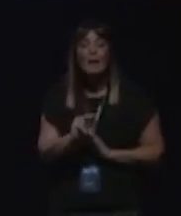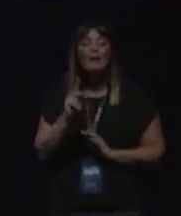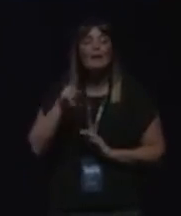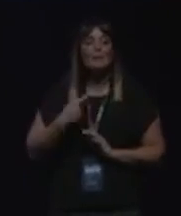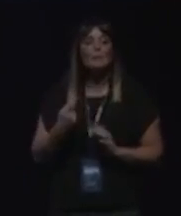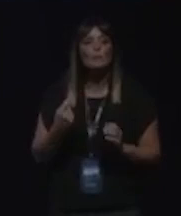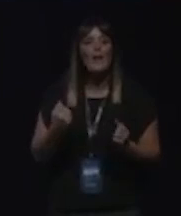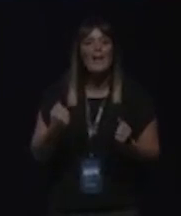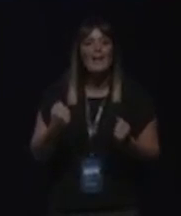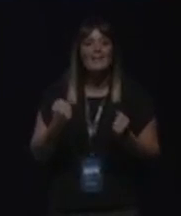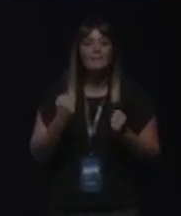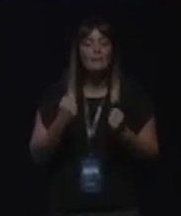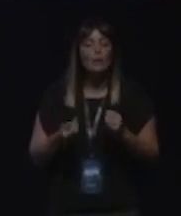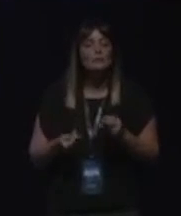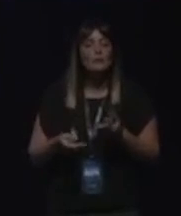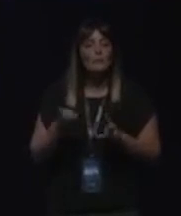di un